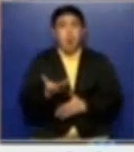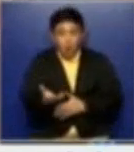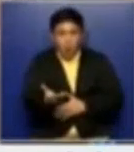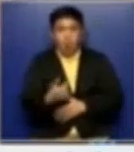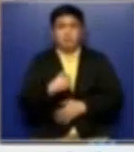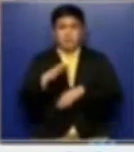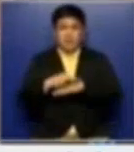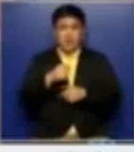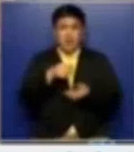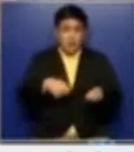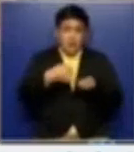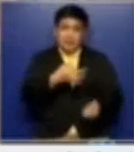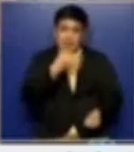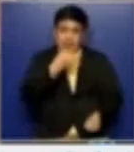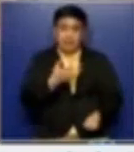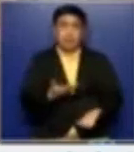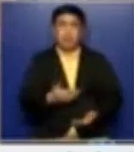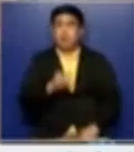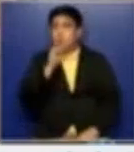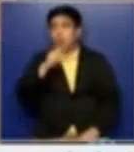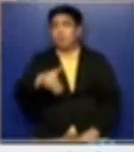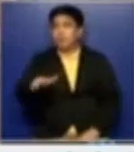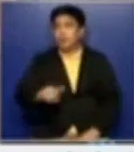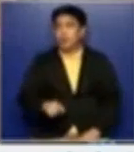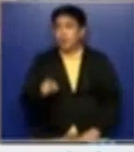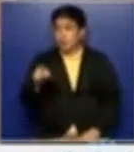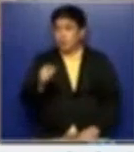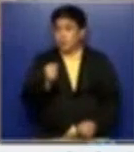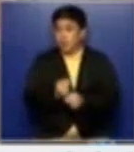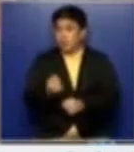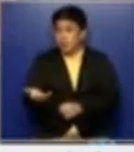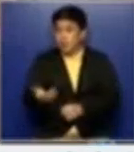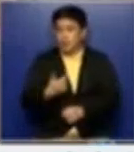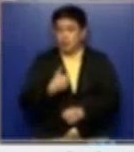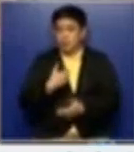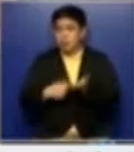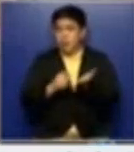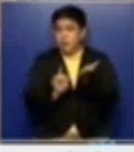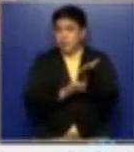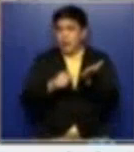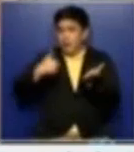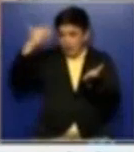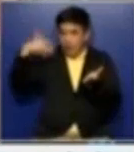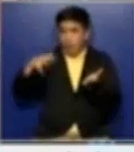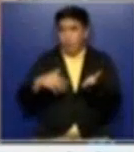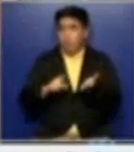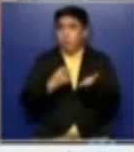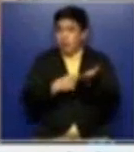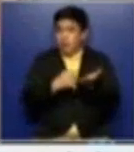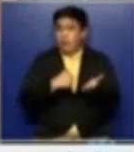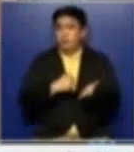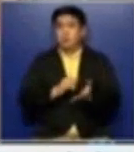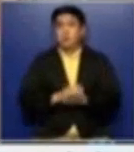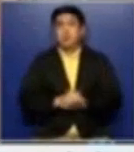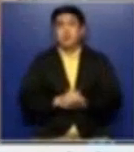มเป็นรัฐมนตรีเกษตรท่านก็ซัดกลับสิคุณเป็นอย่างเงี้ยผมไปรับประกันกับชาวบ้านมาแล้วนี่เพราะนั้น